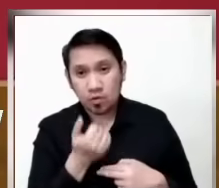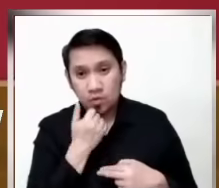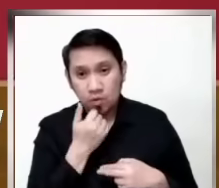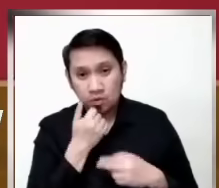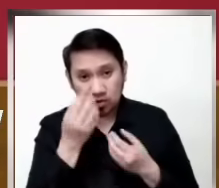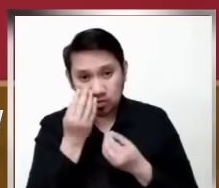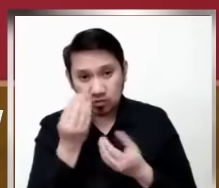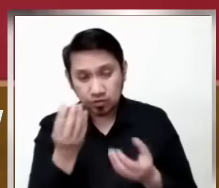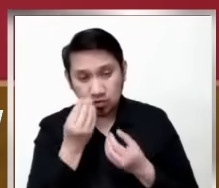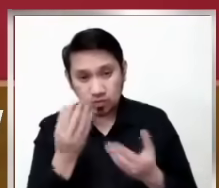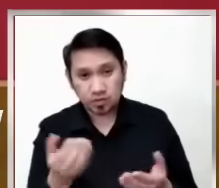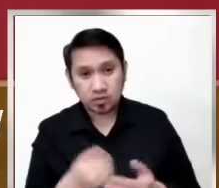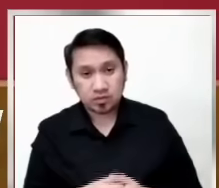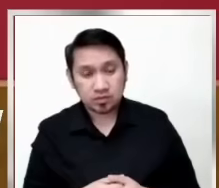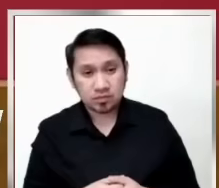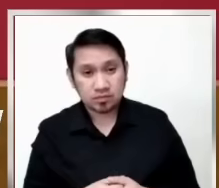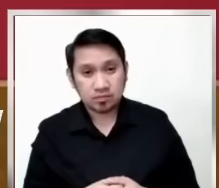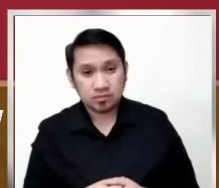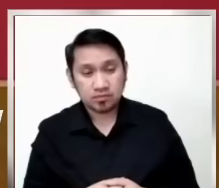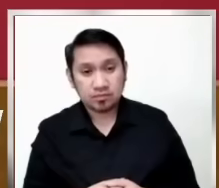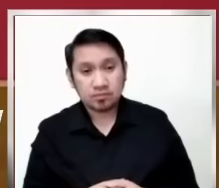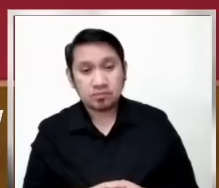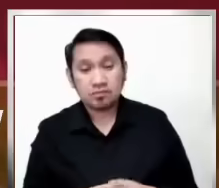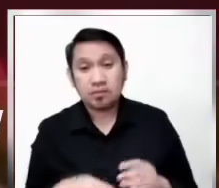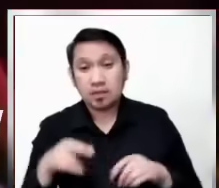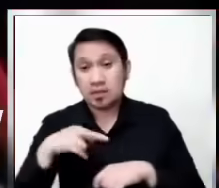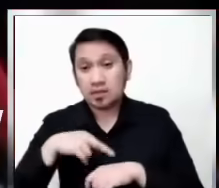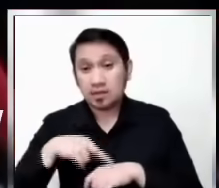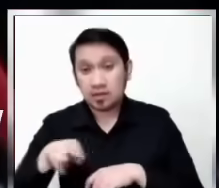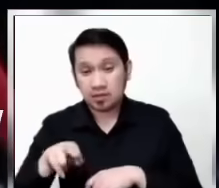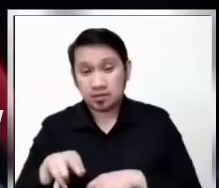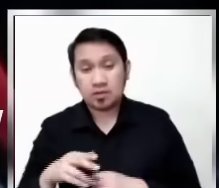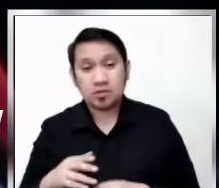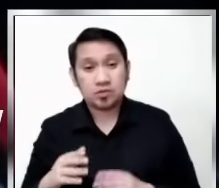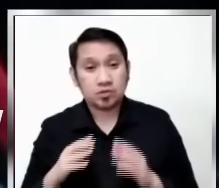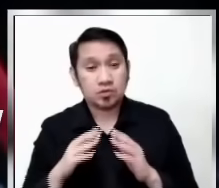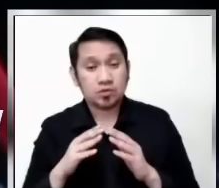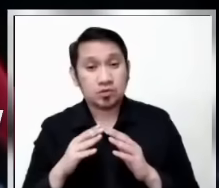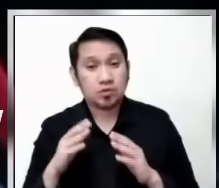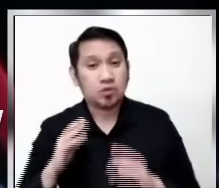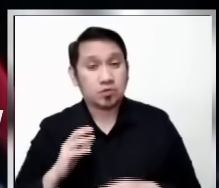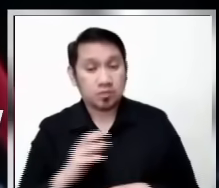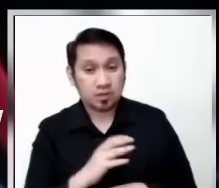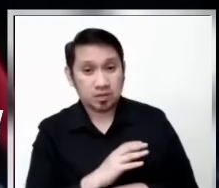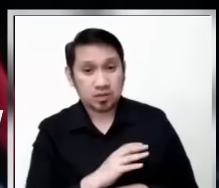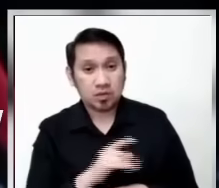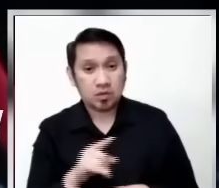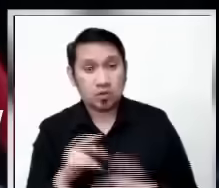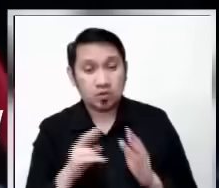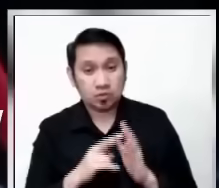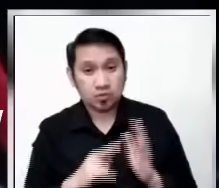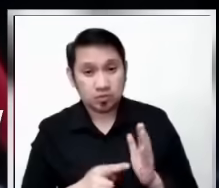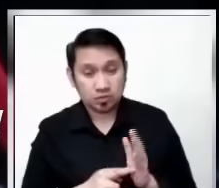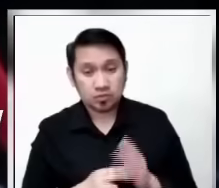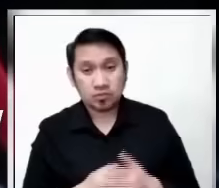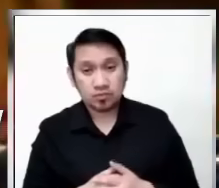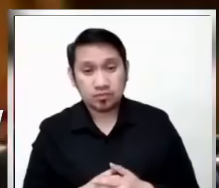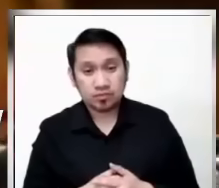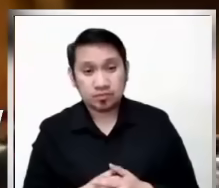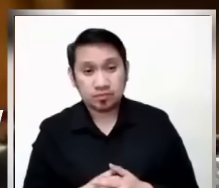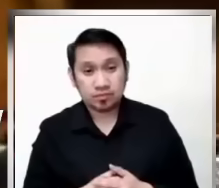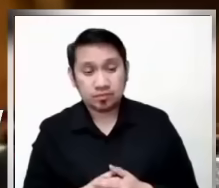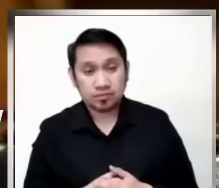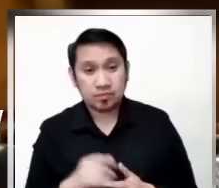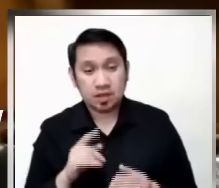privilege speech ni Suarez ay inirefer sa House Committee on Rules para sa kaukulang aksyon. Ang House Committee on Legislative